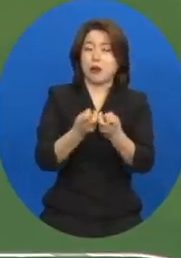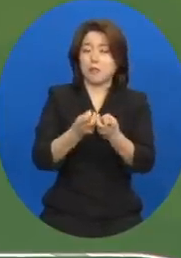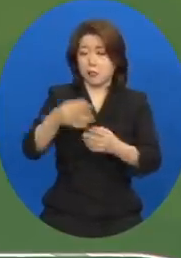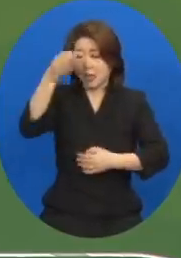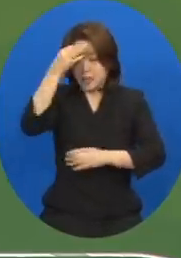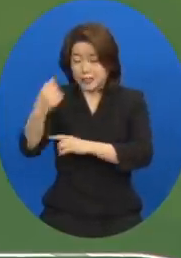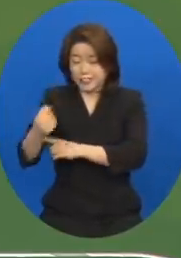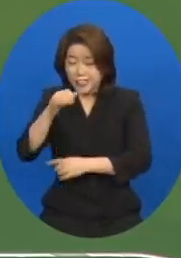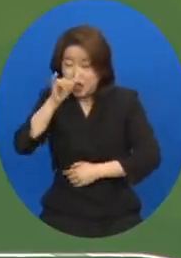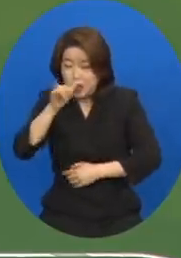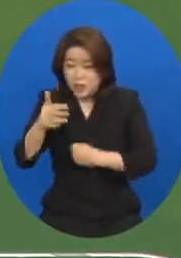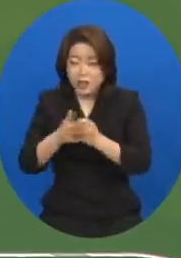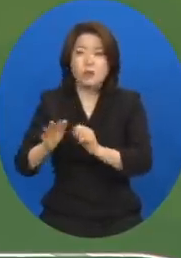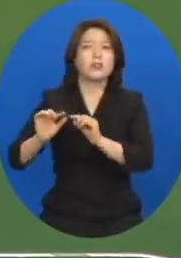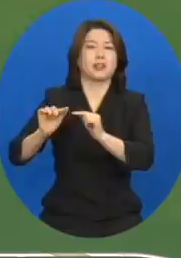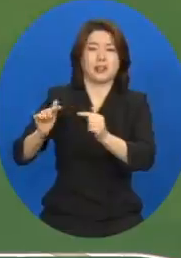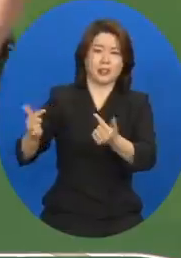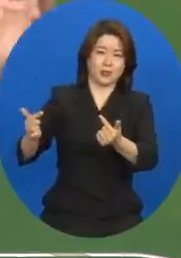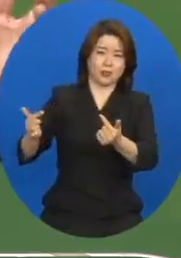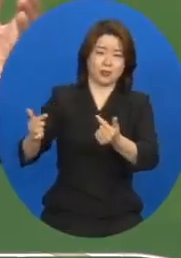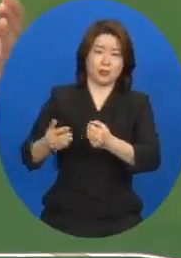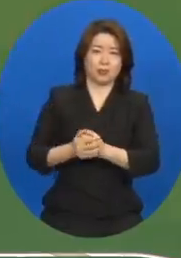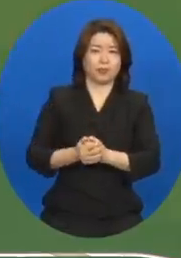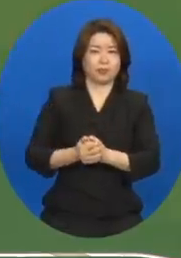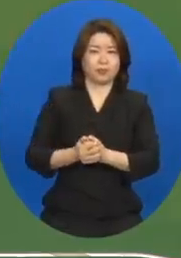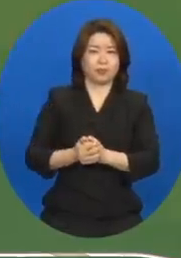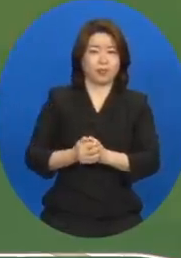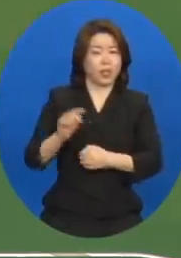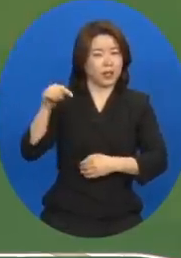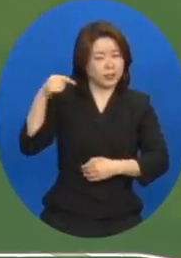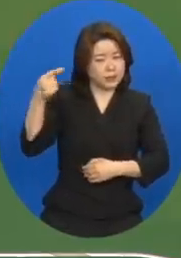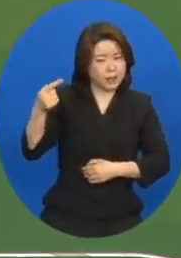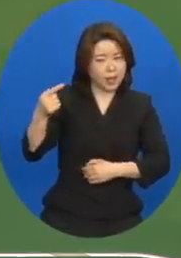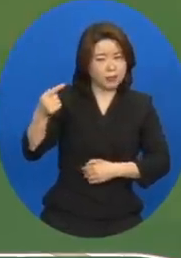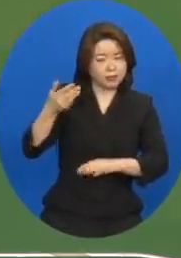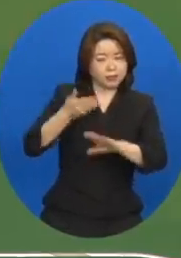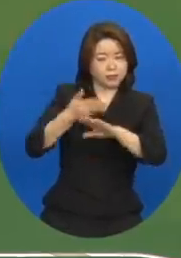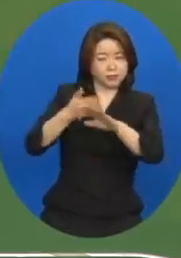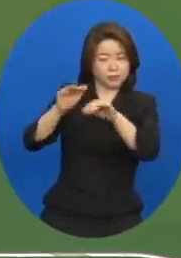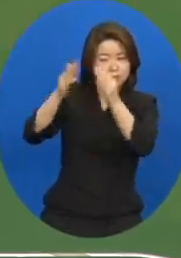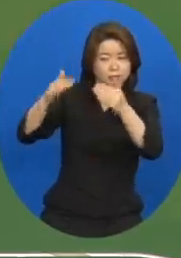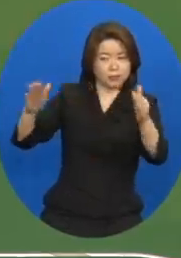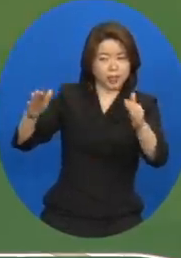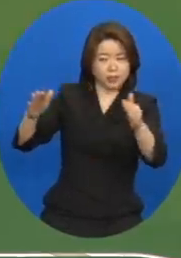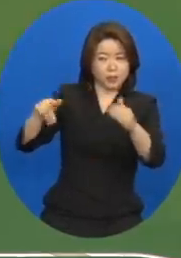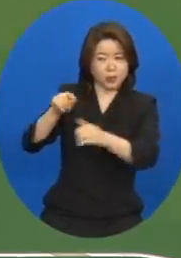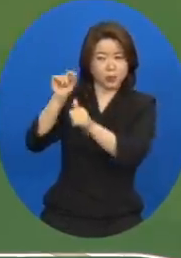그런 게 아닙니다. 그렇다면 그 다음 다른 성에도 그런 방법을 썼겠죠?